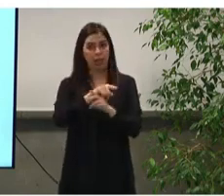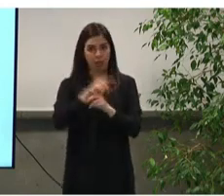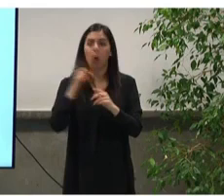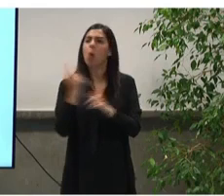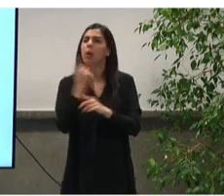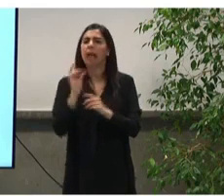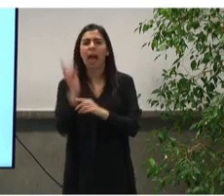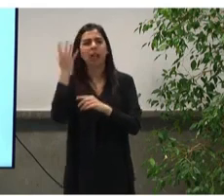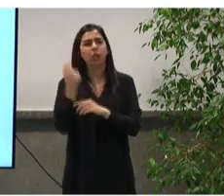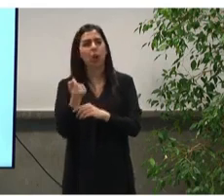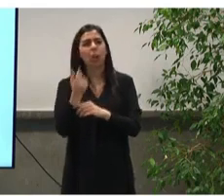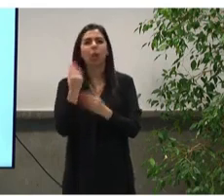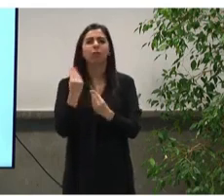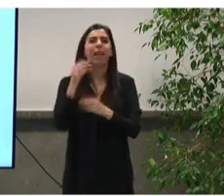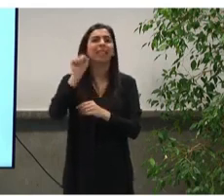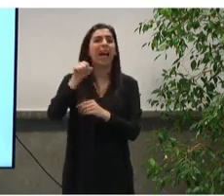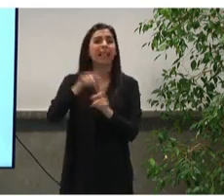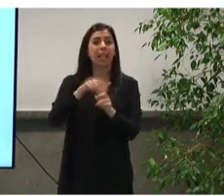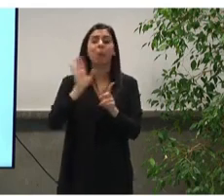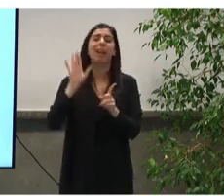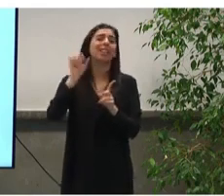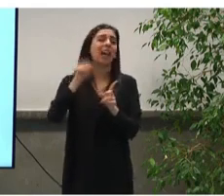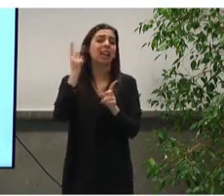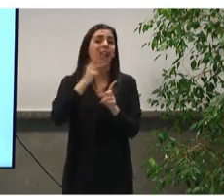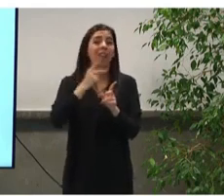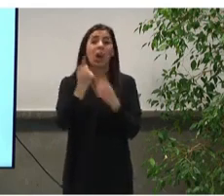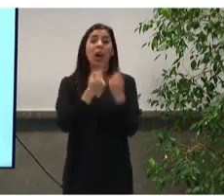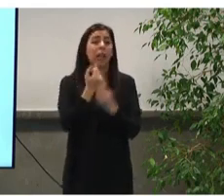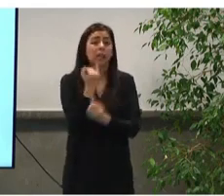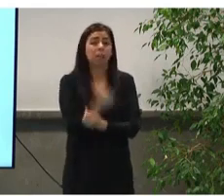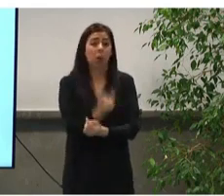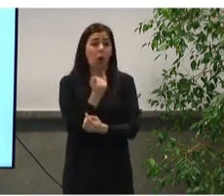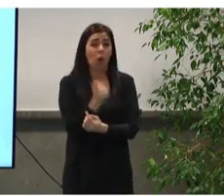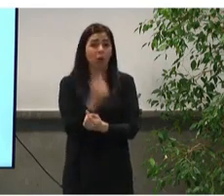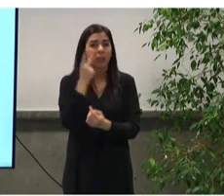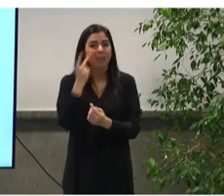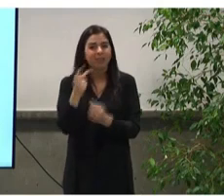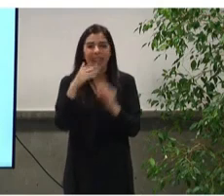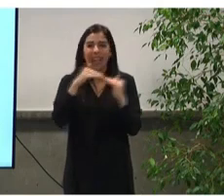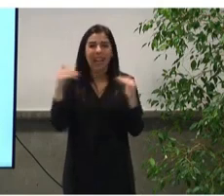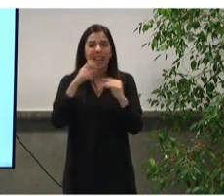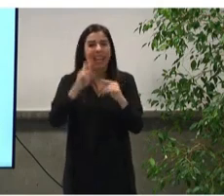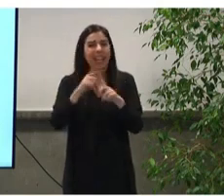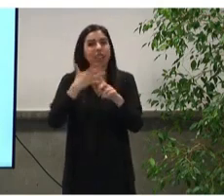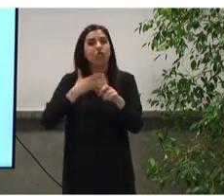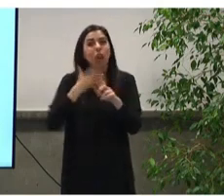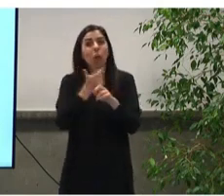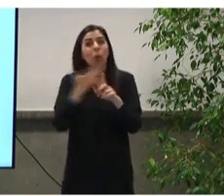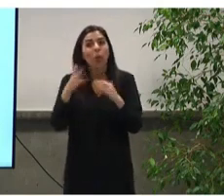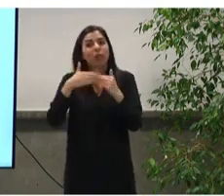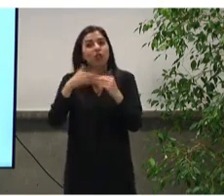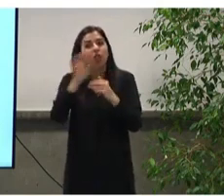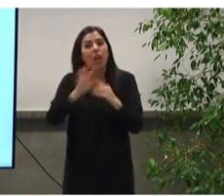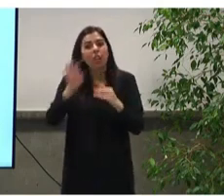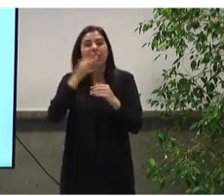è la Sardegna, però siccome ha avuto pochissimi casi, vedete sotto sull'asse delle X c'è quel numeretto vicino alla regione, vuol